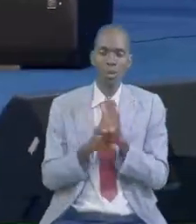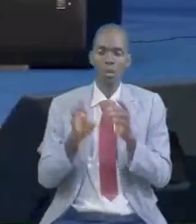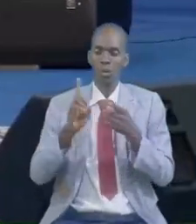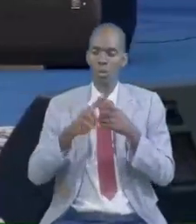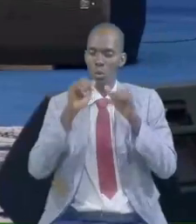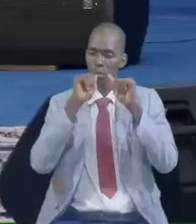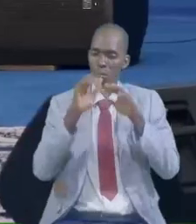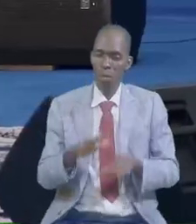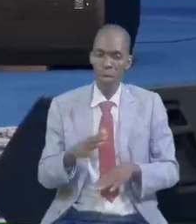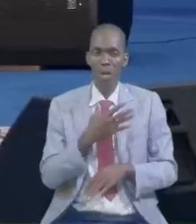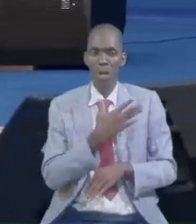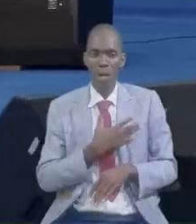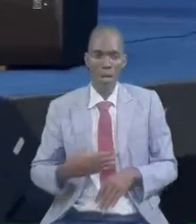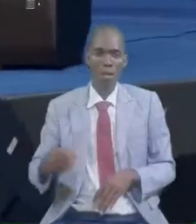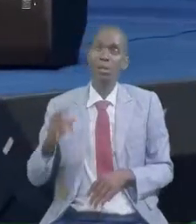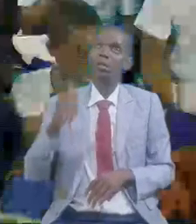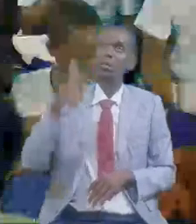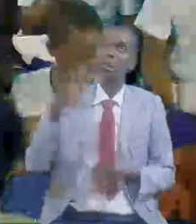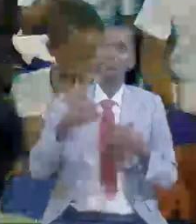Il a béni.